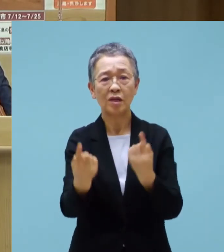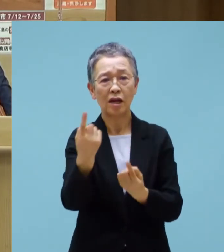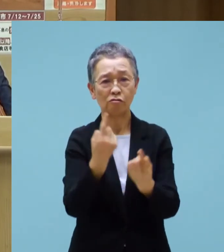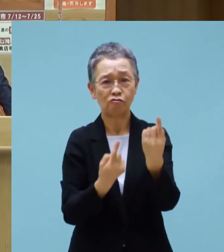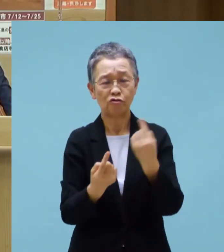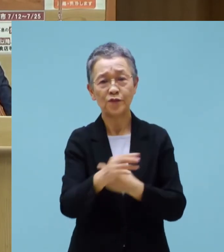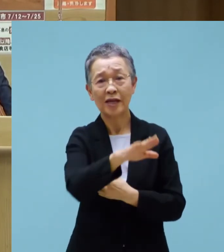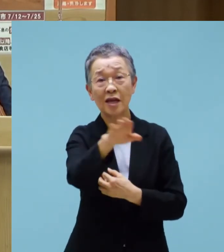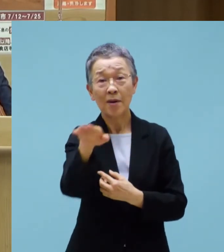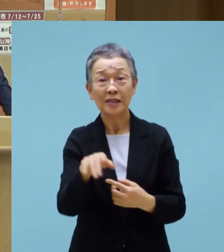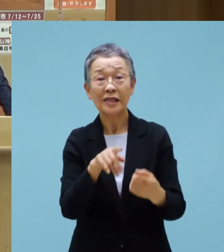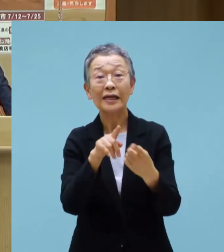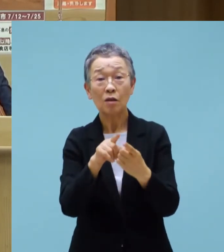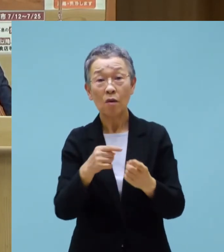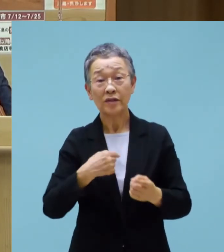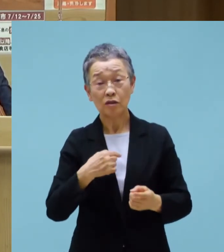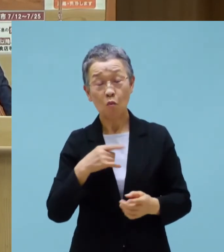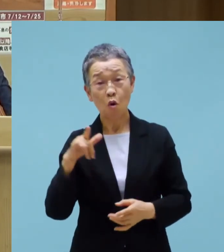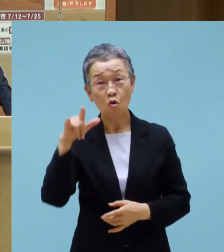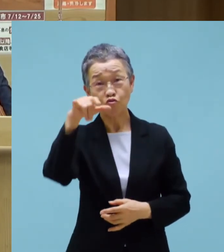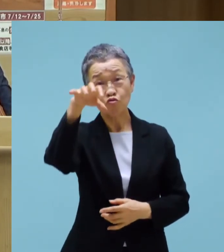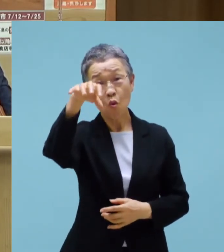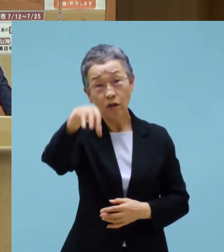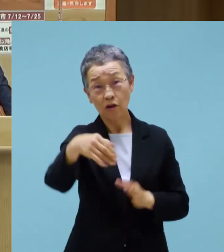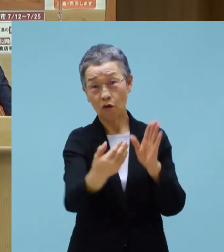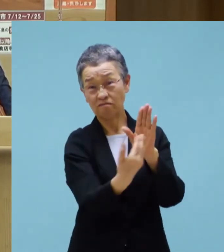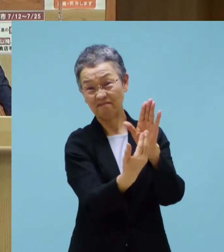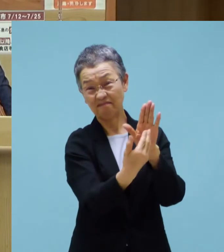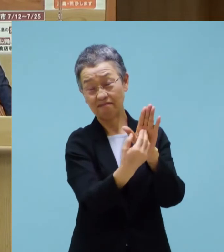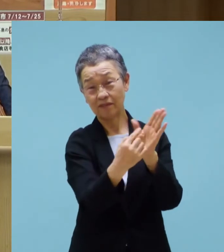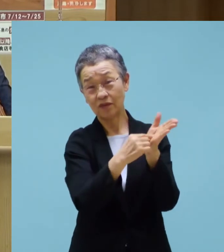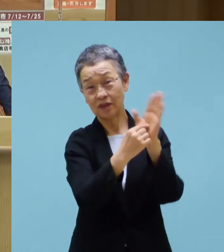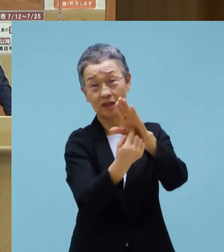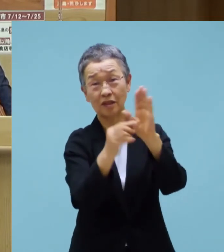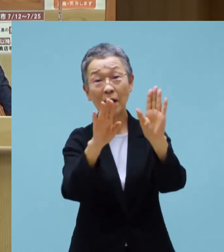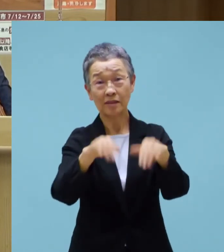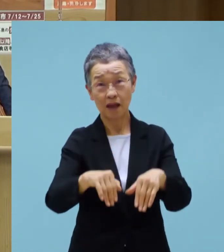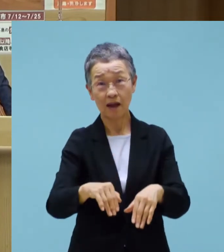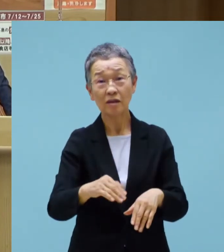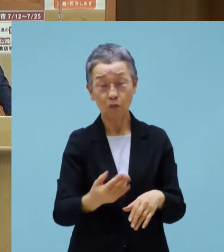ね、私も空港でのプロモーションなども行いましたけども、しっかり